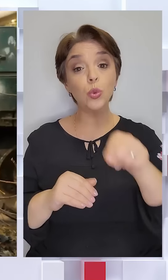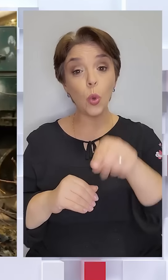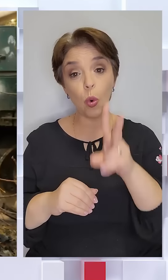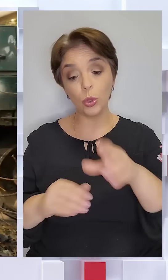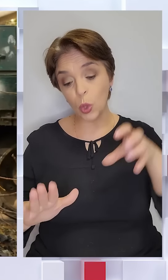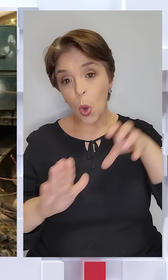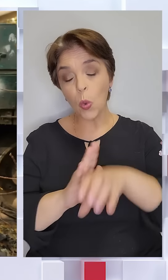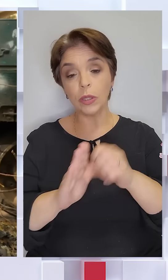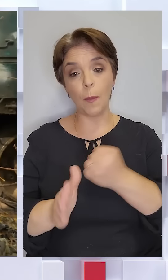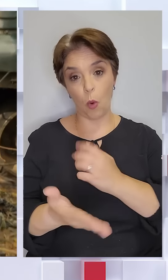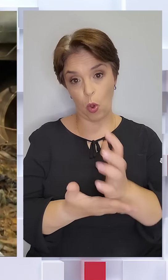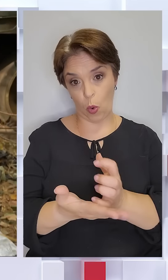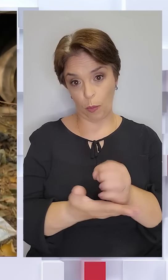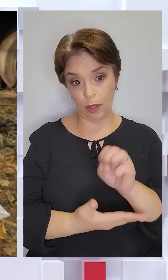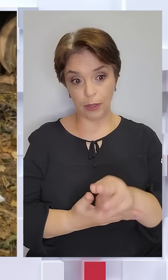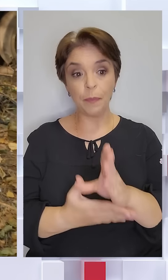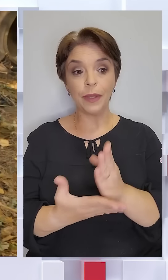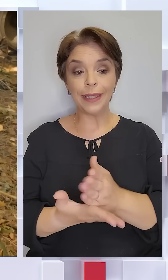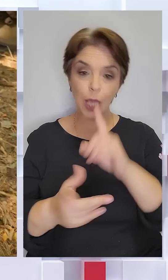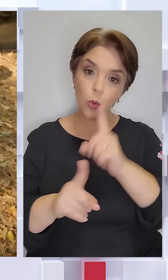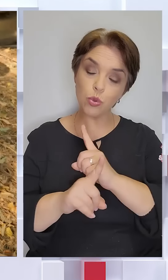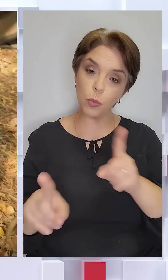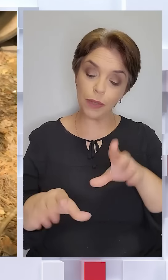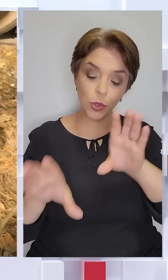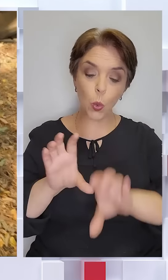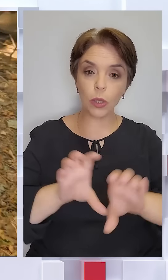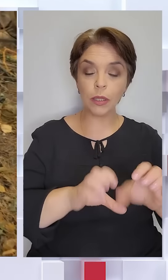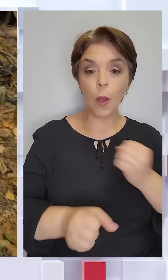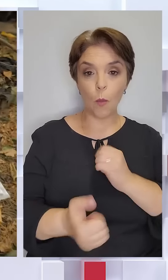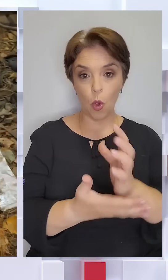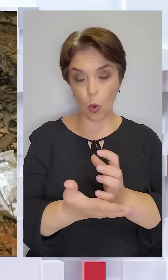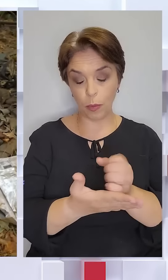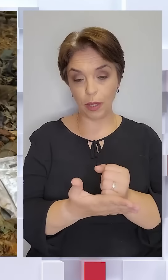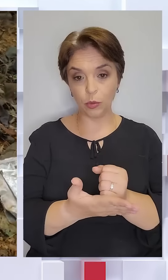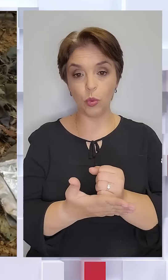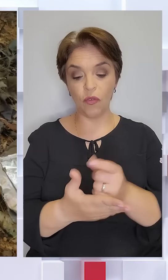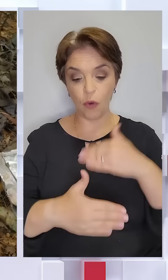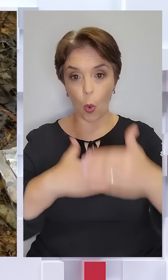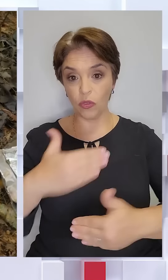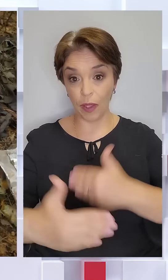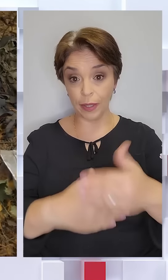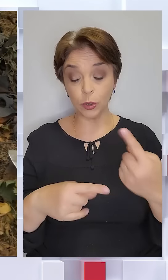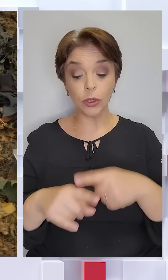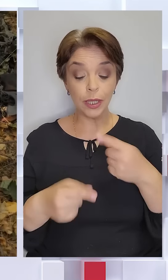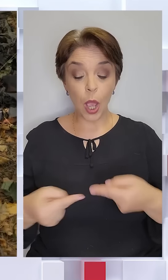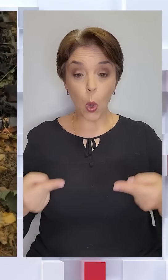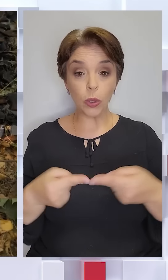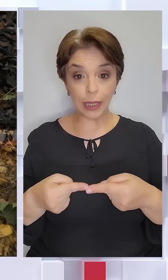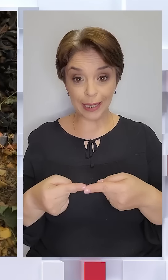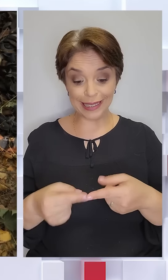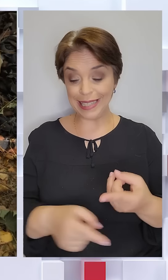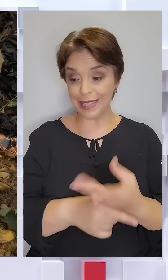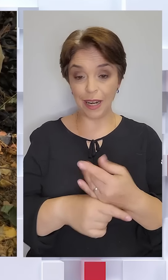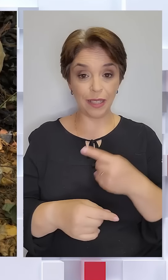хто укладає боєкомплект. Є особливість укладання боєкомплекту у конвеєр. Якщо цей конкретний тип